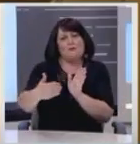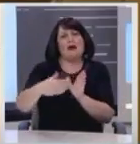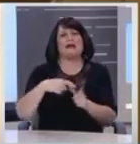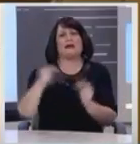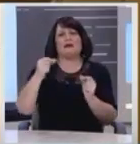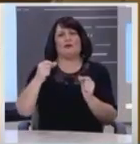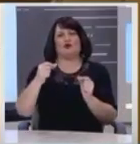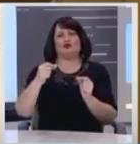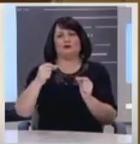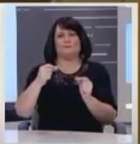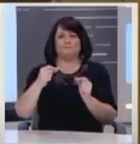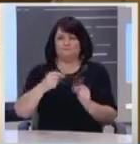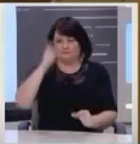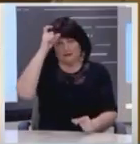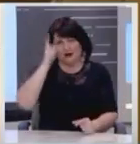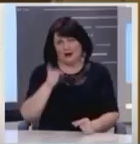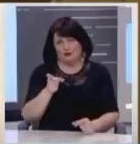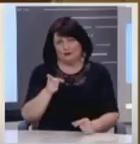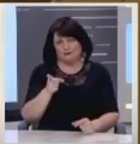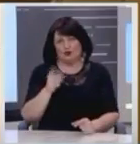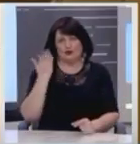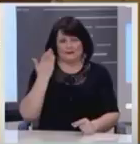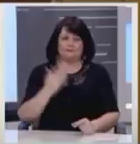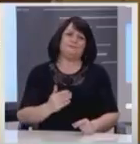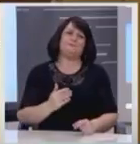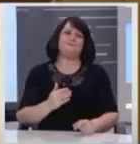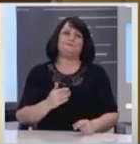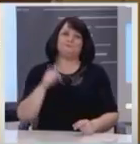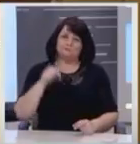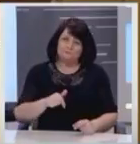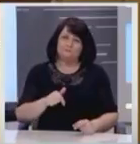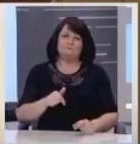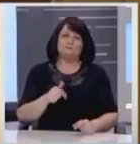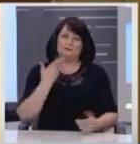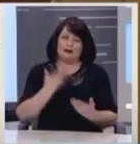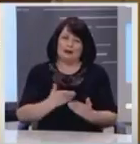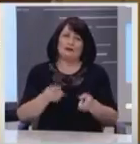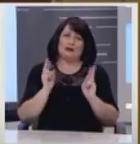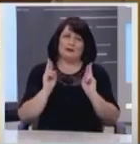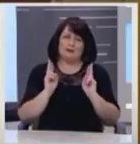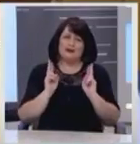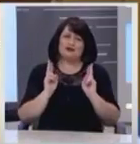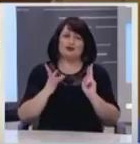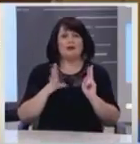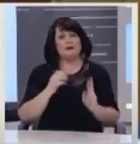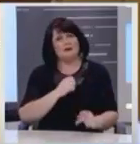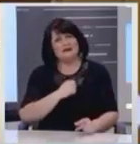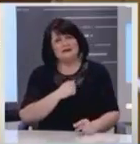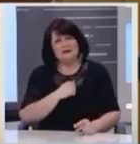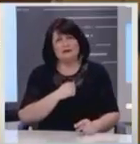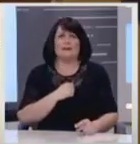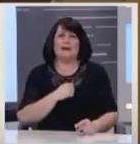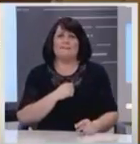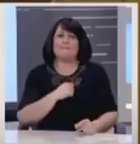Κύπρου από τις επιχειρήσεις του Ατήλα. Με αυτό το πνεύμα λοιπόν ελπίζω και θέλω να πιστεύω